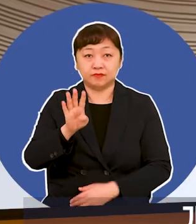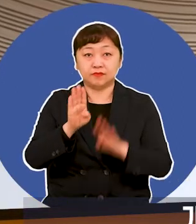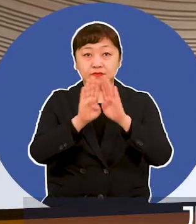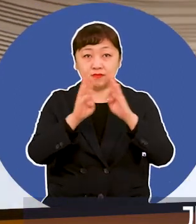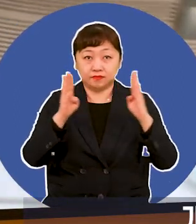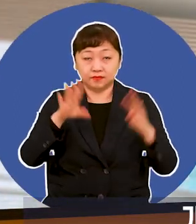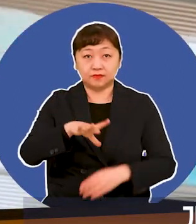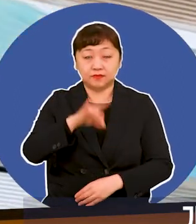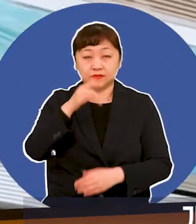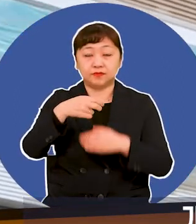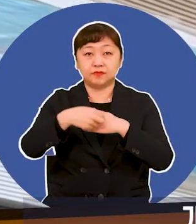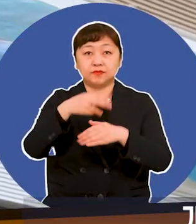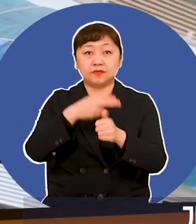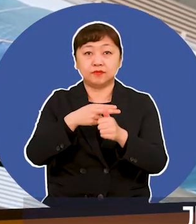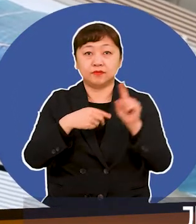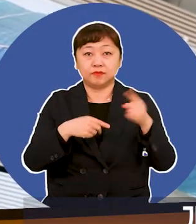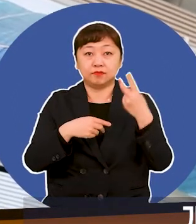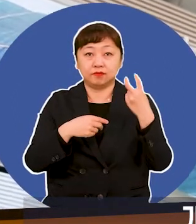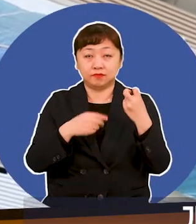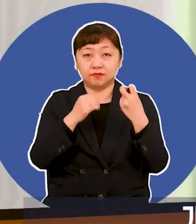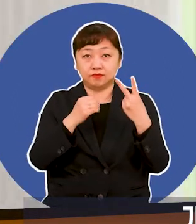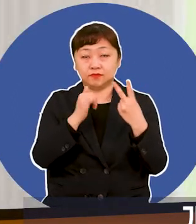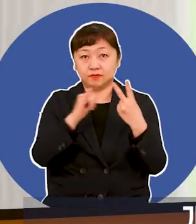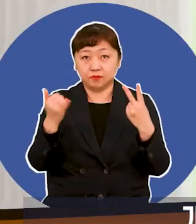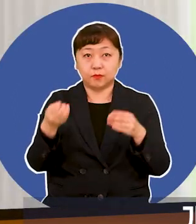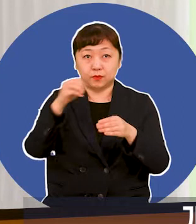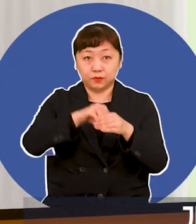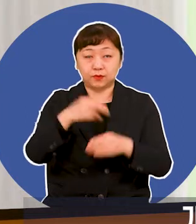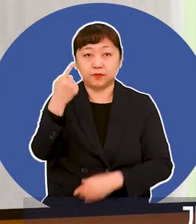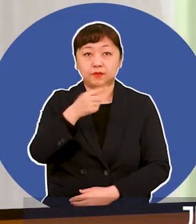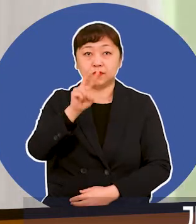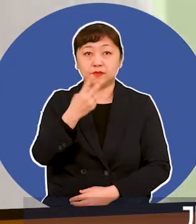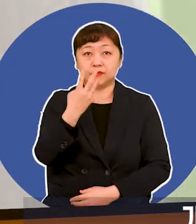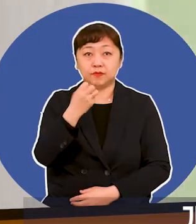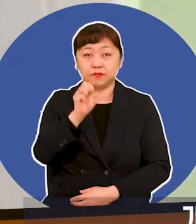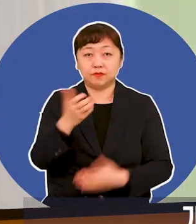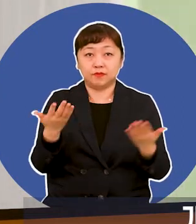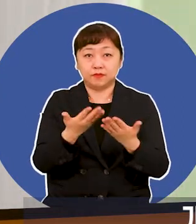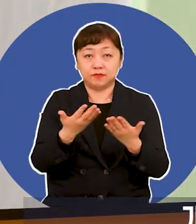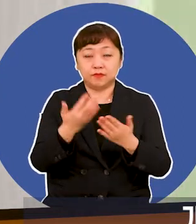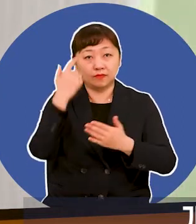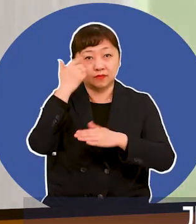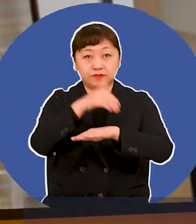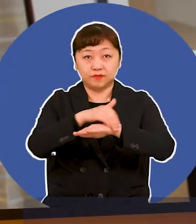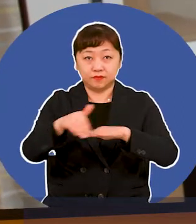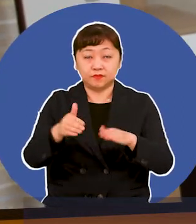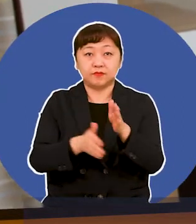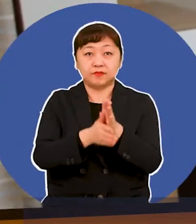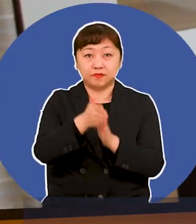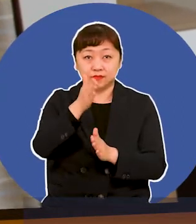개원 초 전문 200 22명 포함 1200 35명의 직원이 근무 할 예정이고요